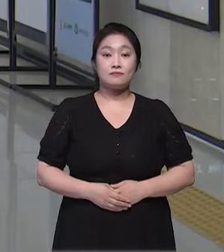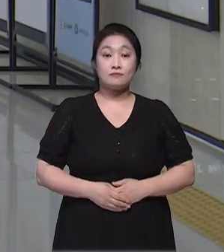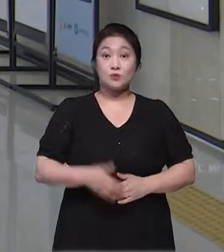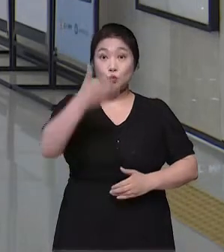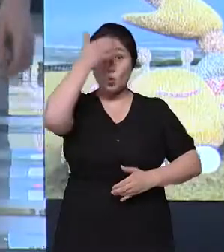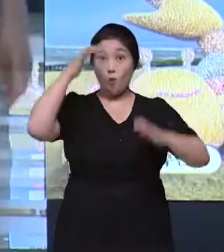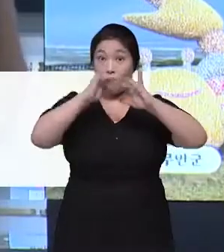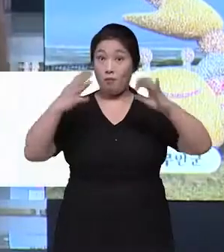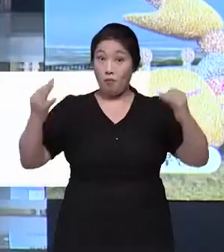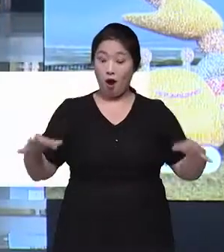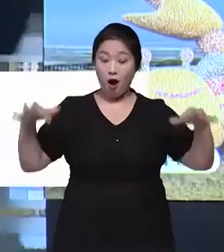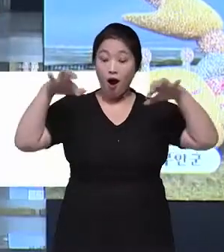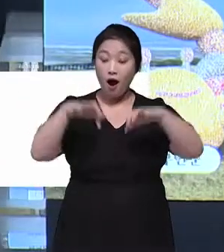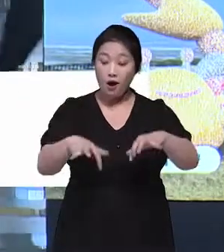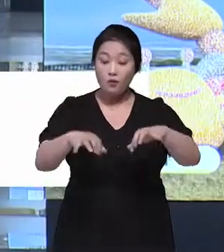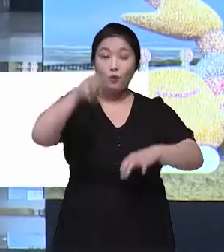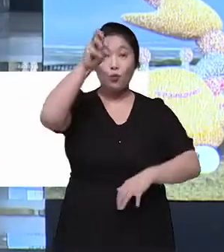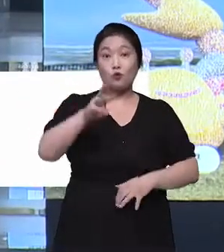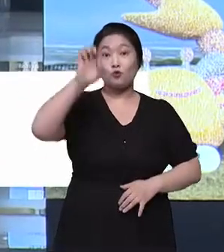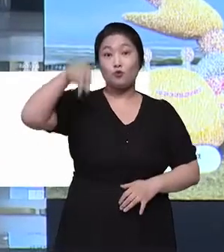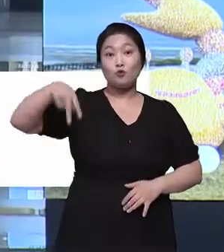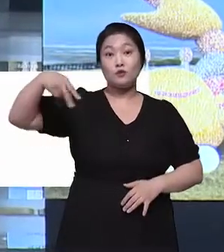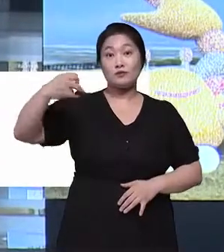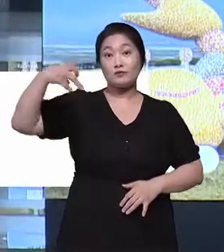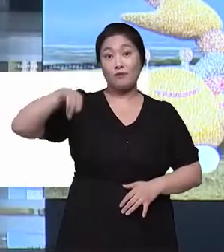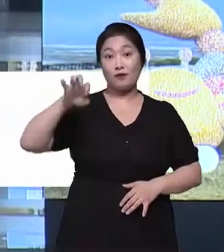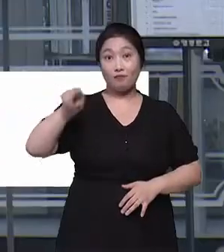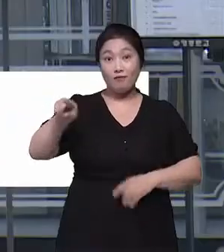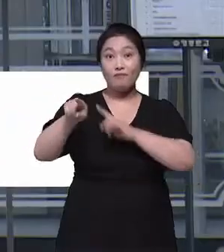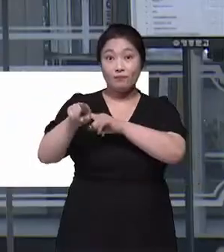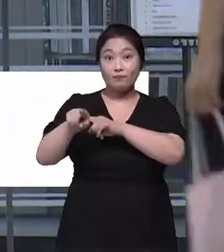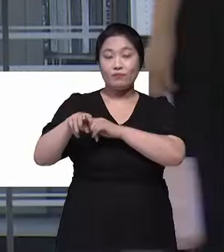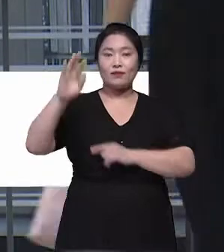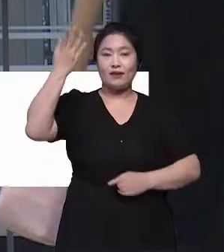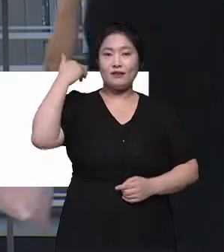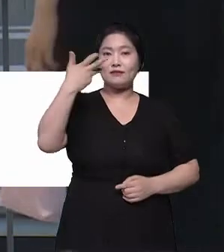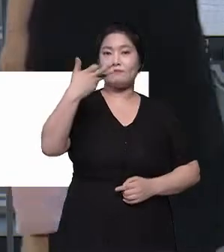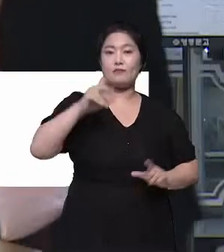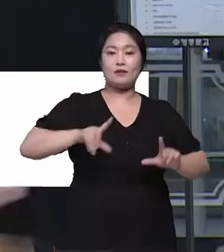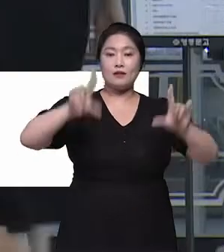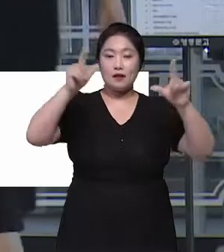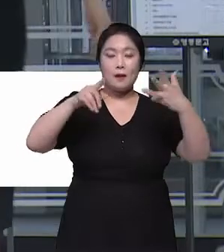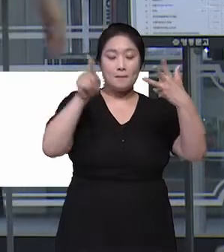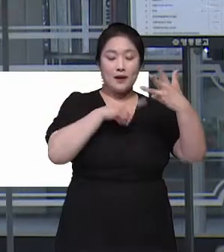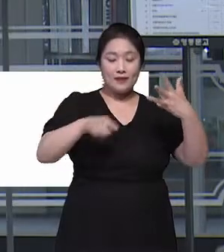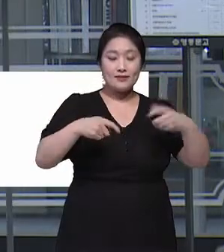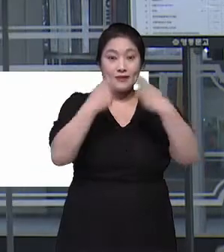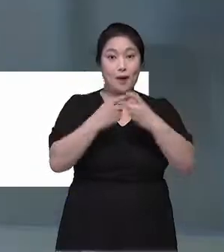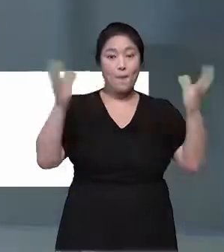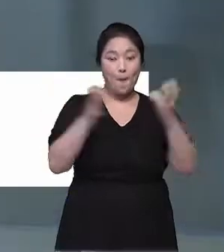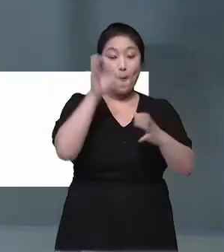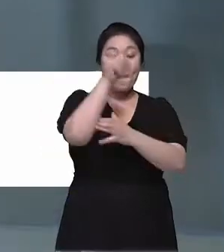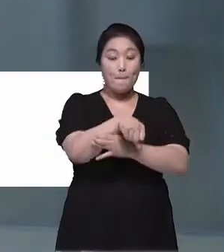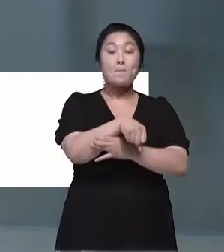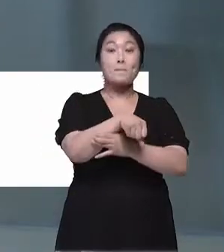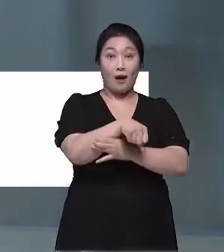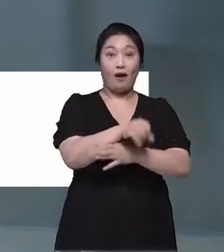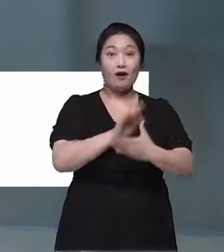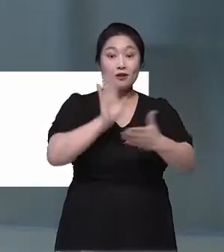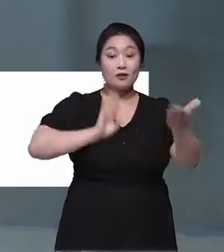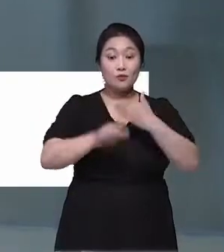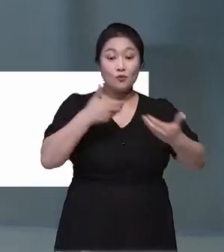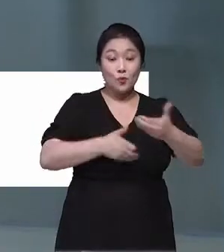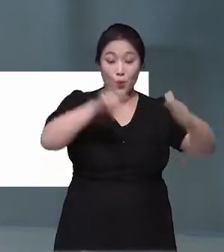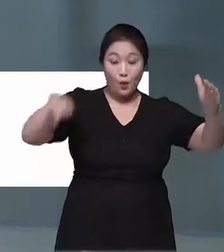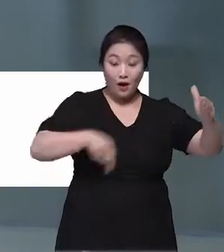젊은이들이 많이 찾는 광주 유스퀘어. 지난 18일 8인 사적 모임이 허용된 뒤